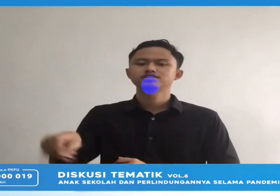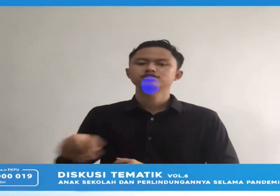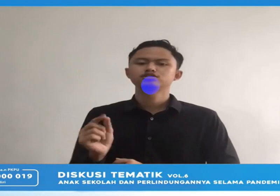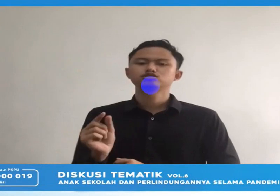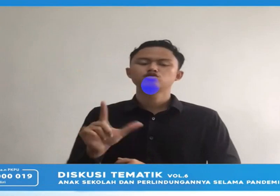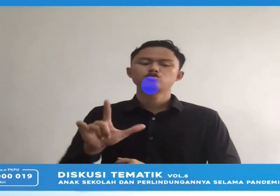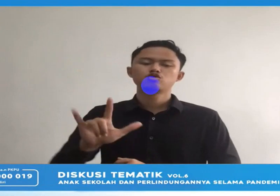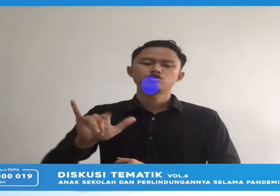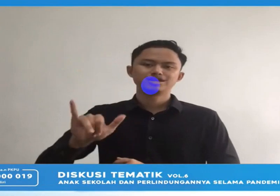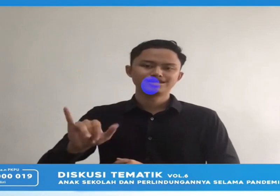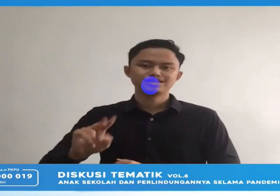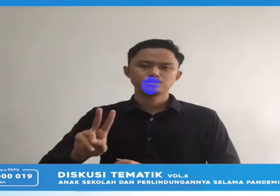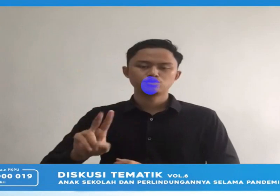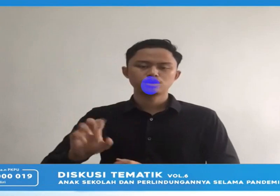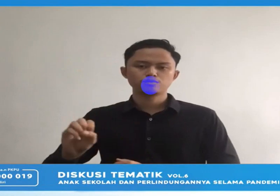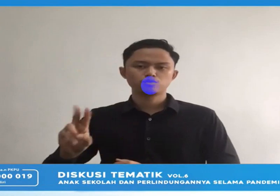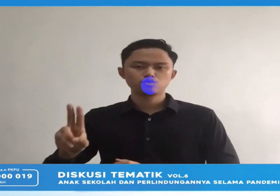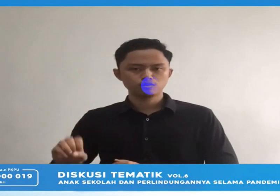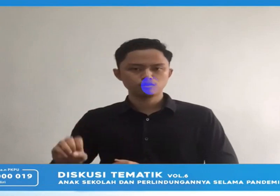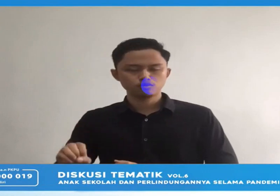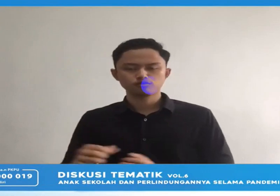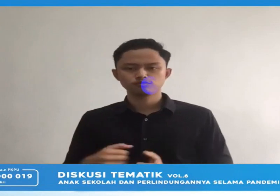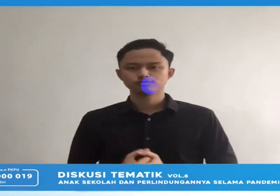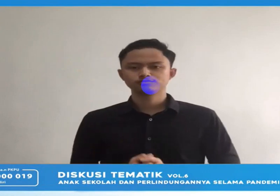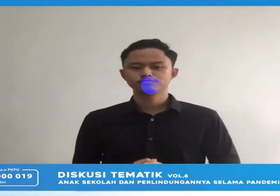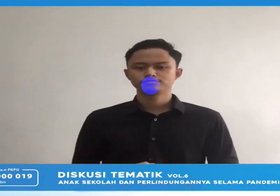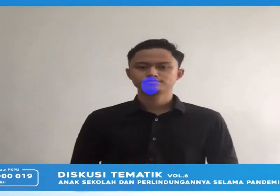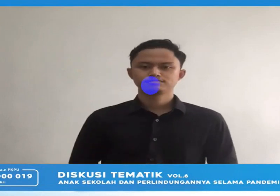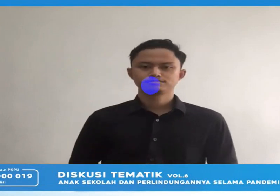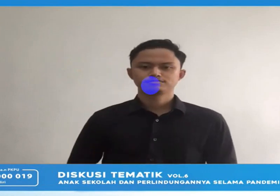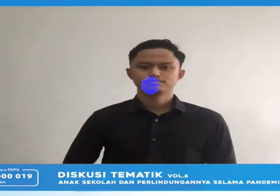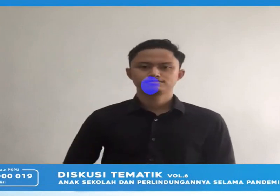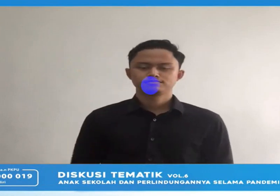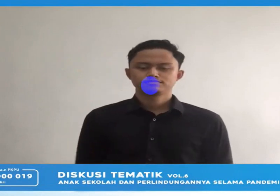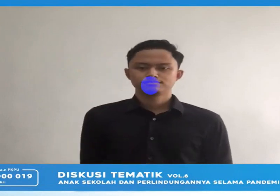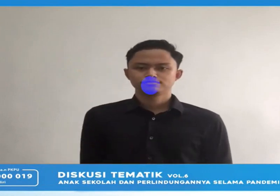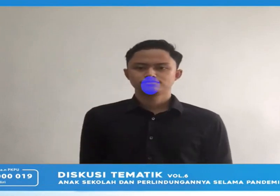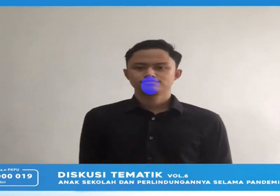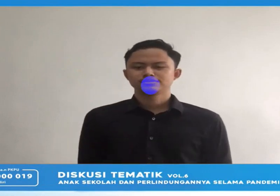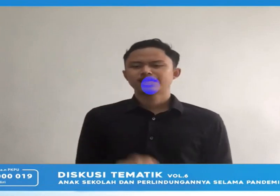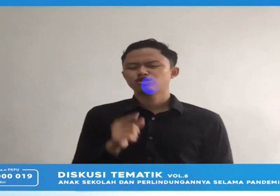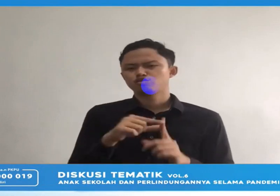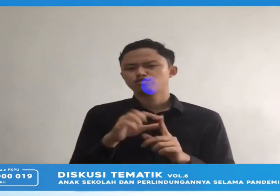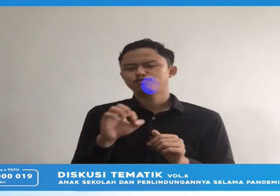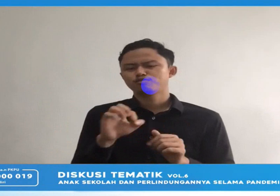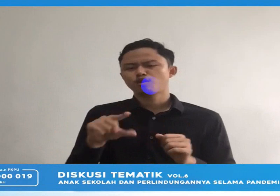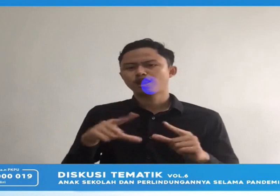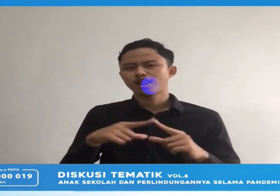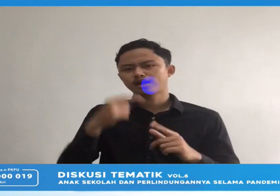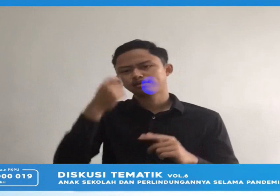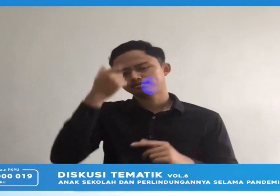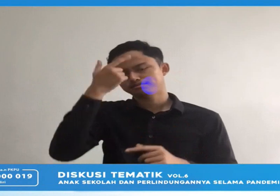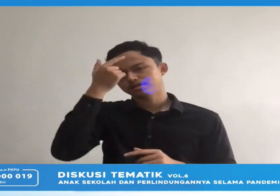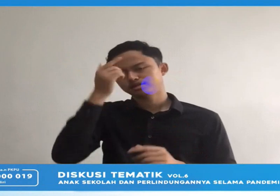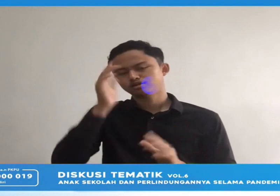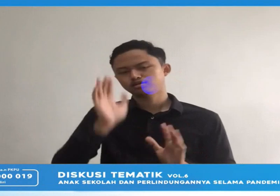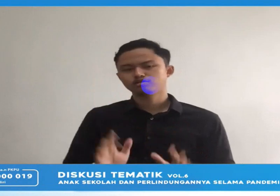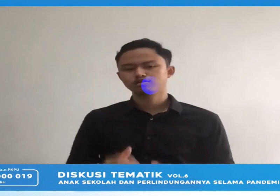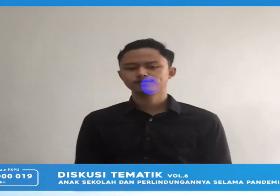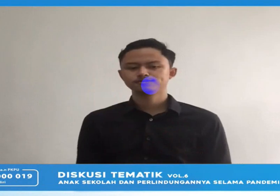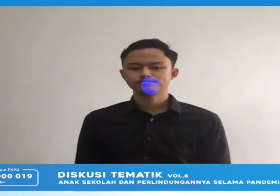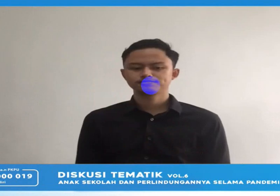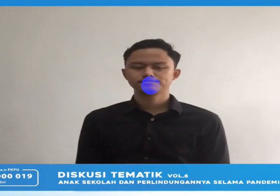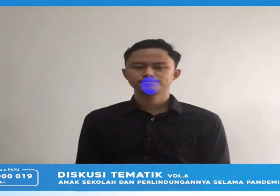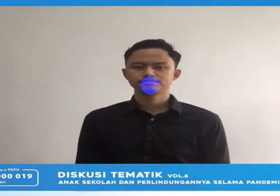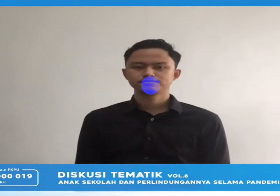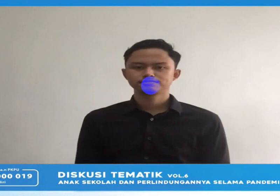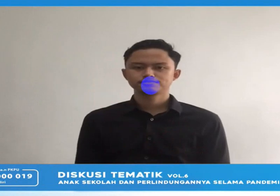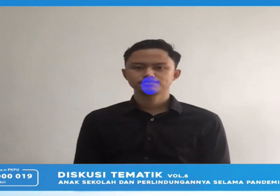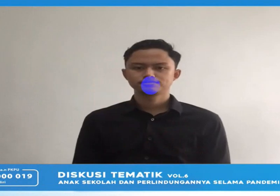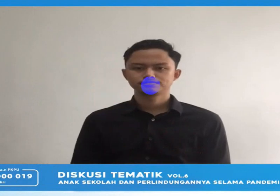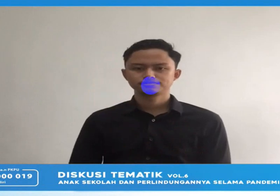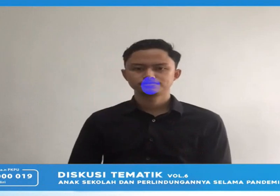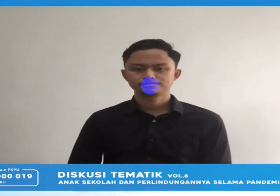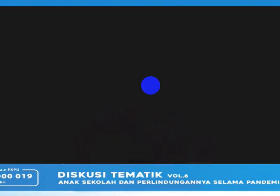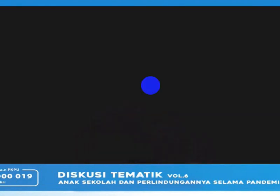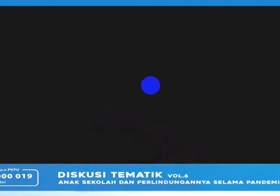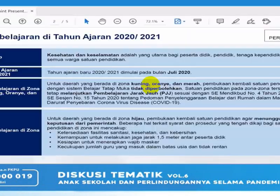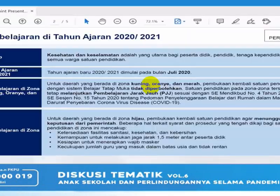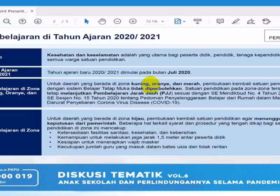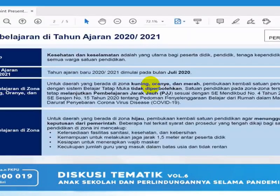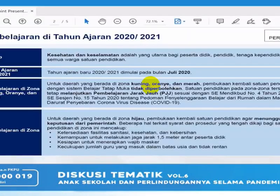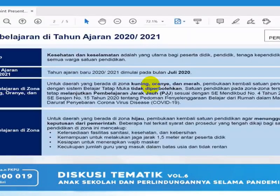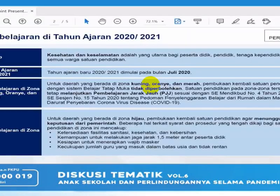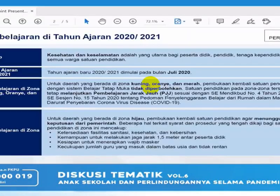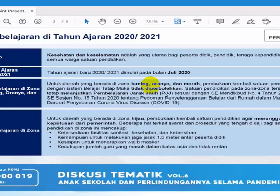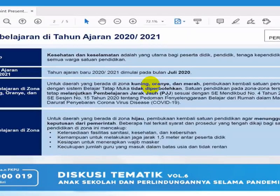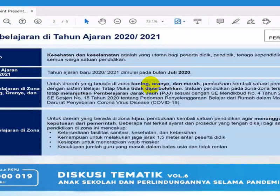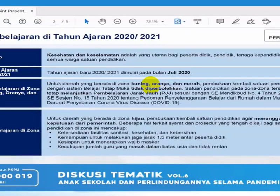yang berbeda Ibu sekalian itu adalah pola pembelajarannya. Pola pembelajaran Ibu sekalian itu nanti